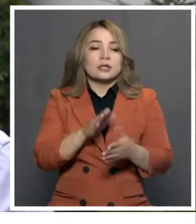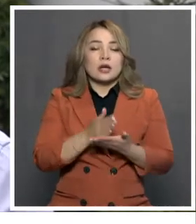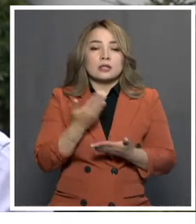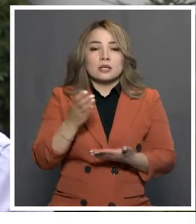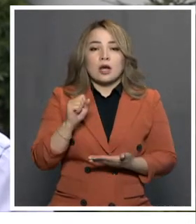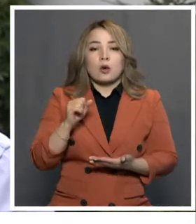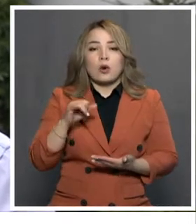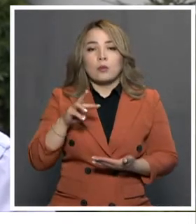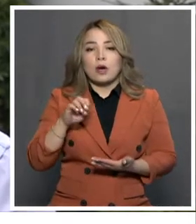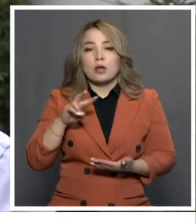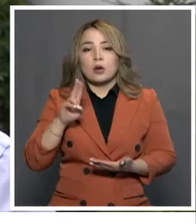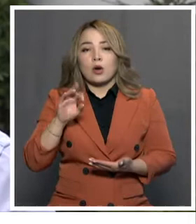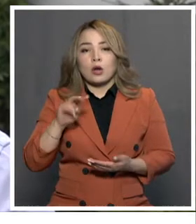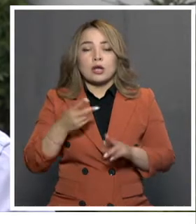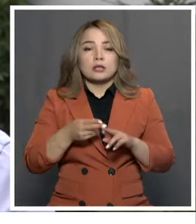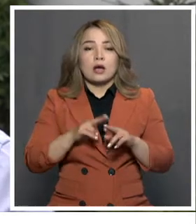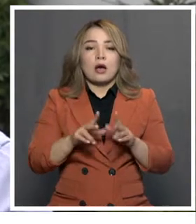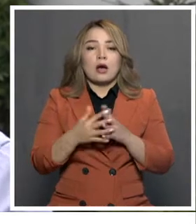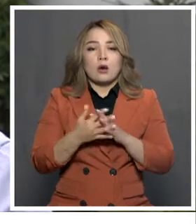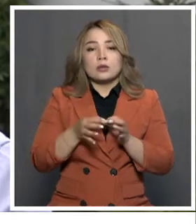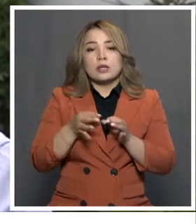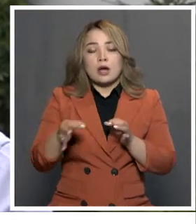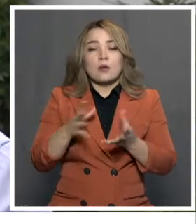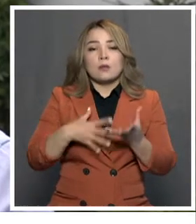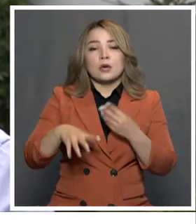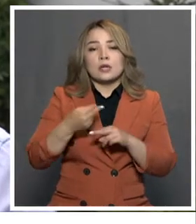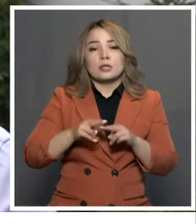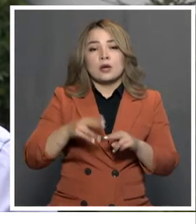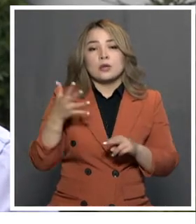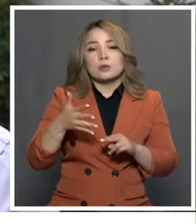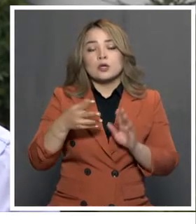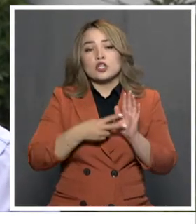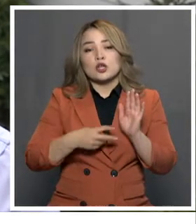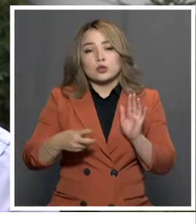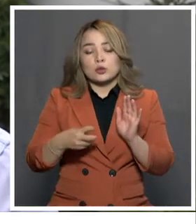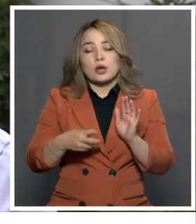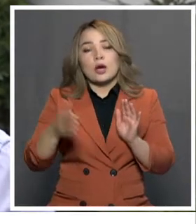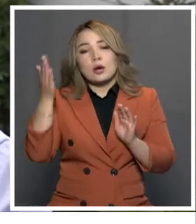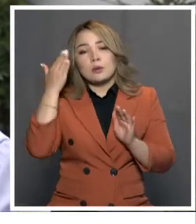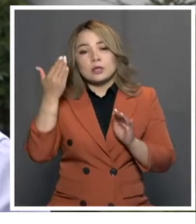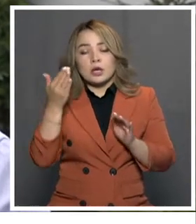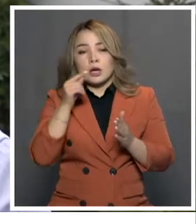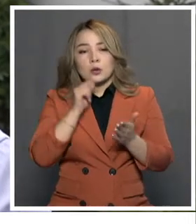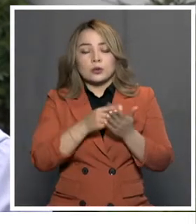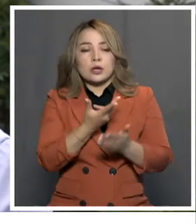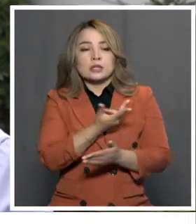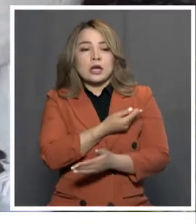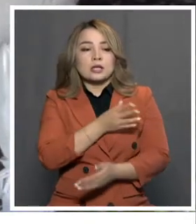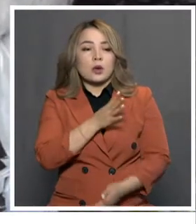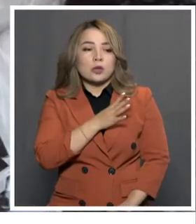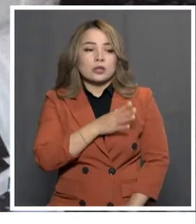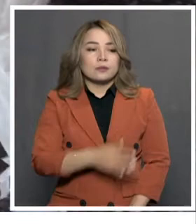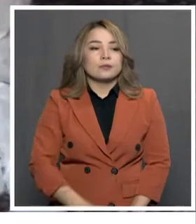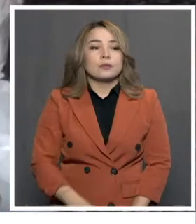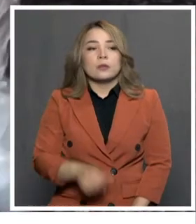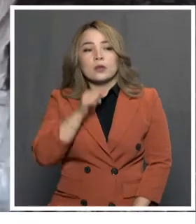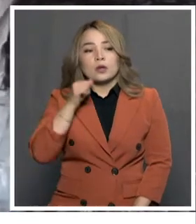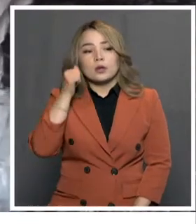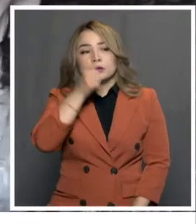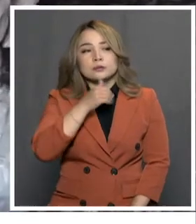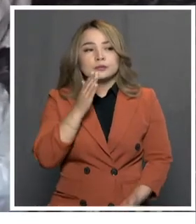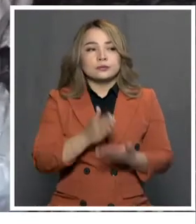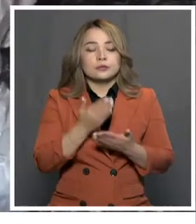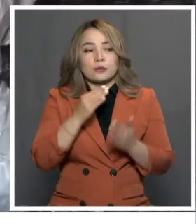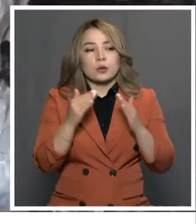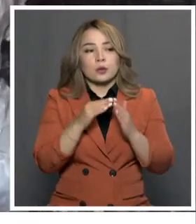Саумалкөл ауылында және Красногорка ауылында барлығы 5700 бас құс вакцинацияланды. Өткен жылы Теріскейде